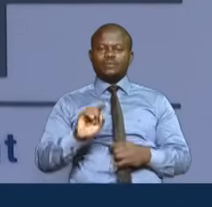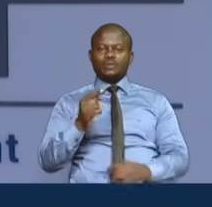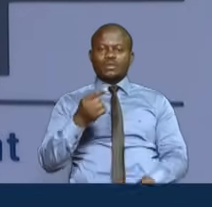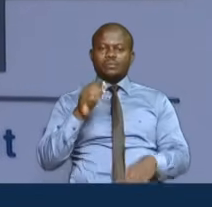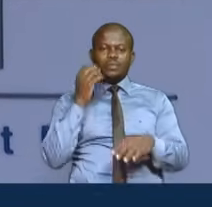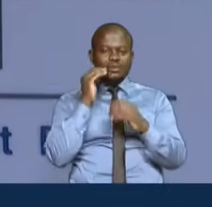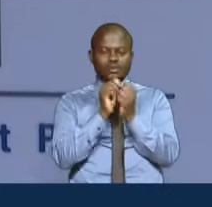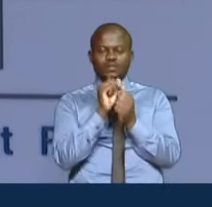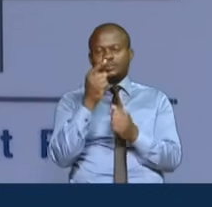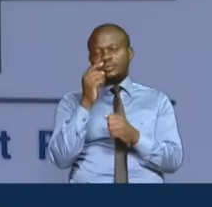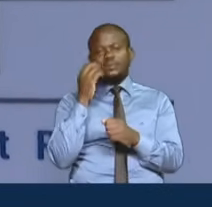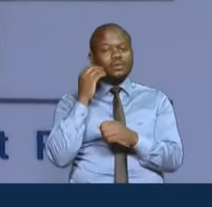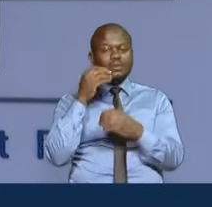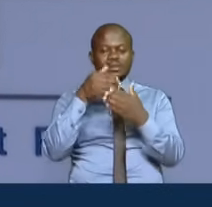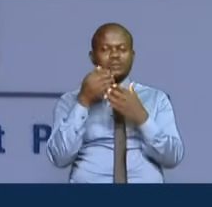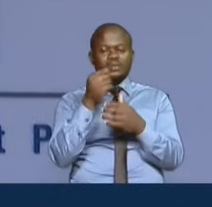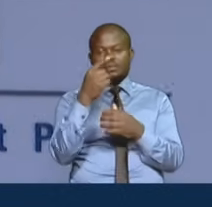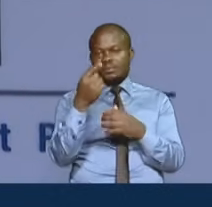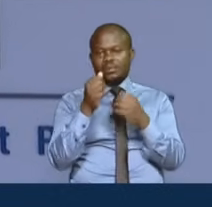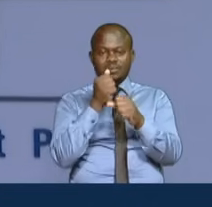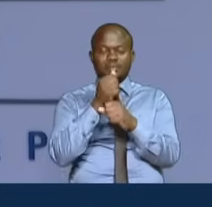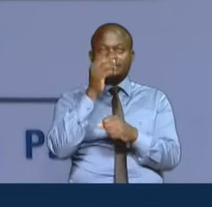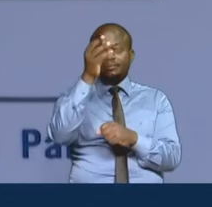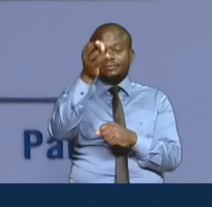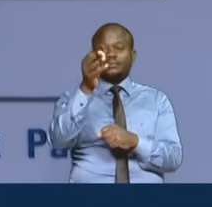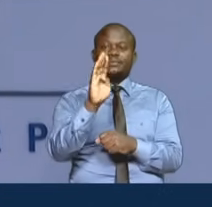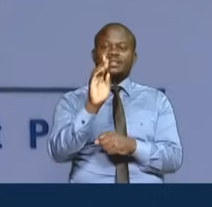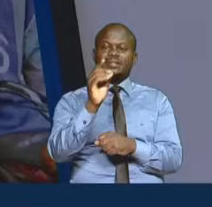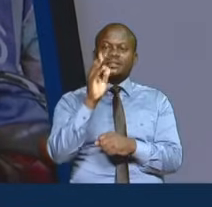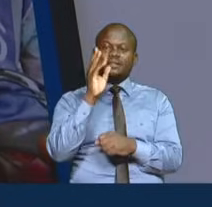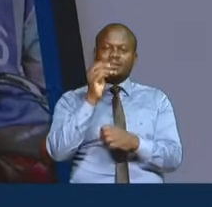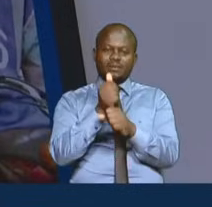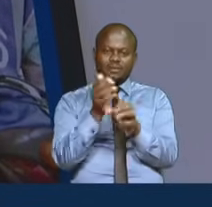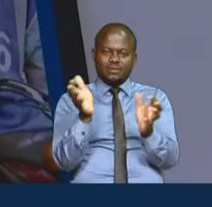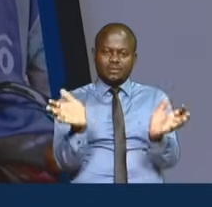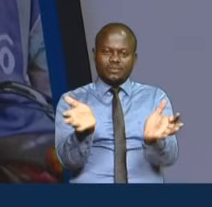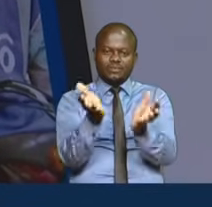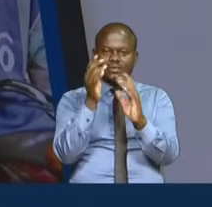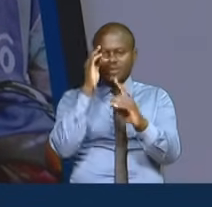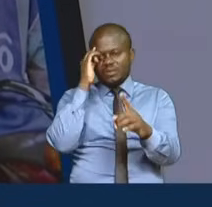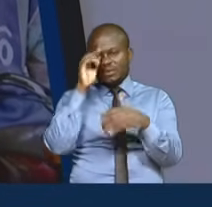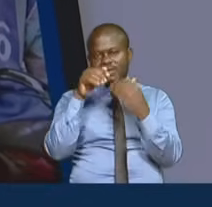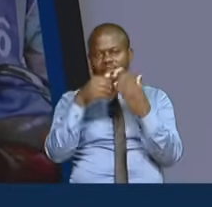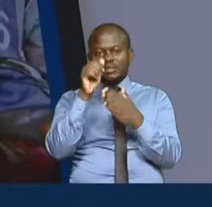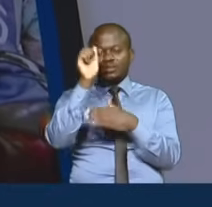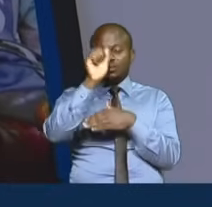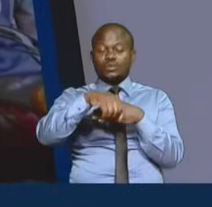kwa Amerika umwaka utaha ikigo BDF kigiye gukora ubukangurambaga bugamije kurushaho